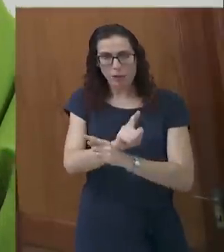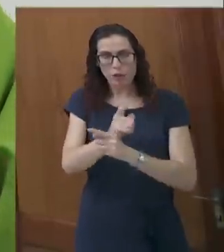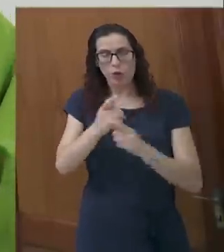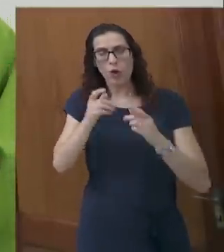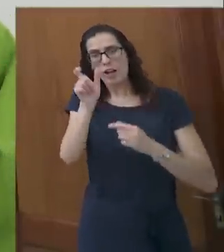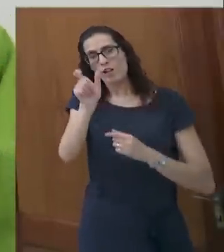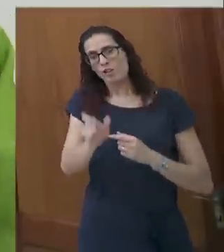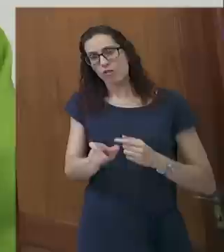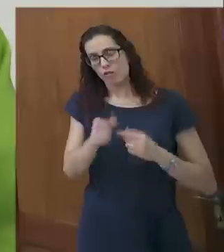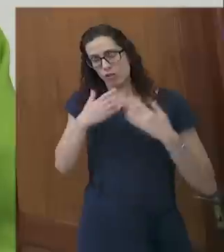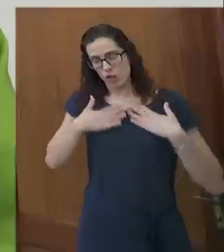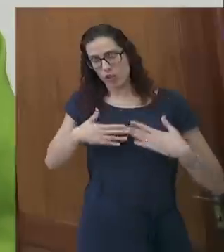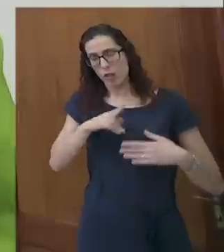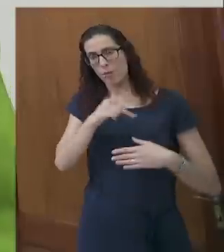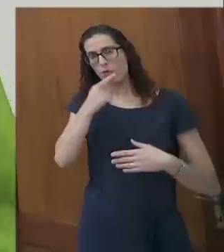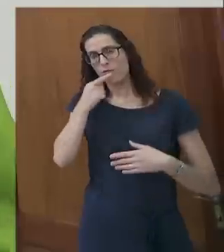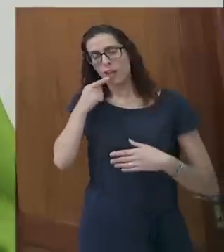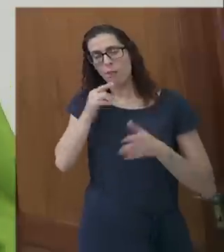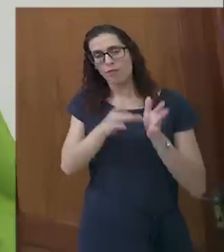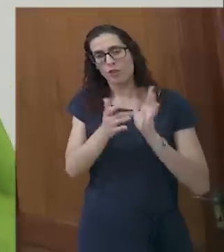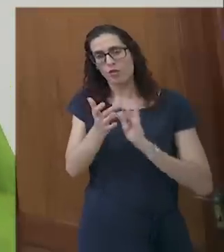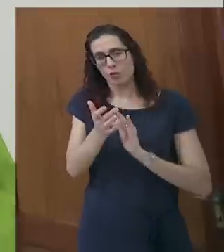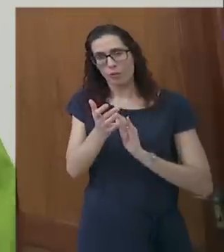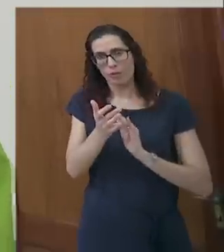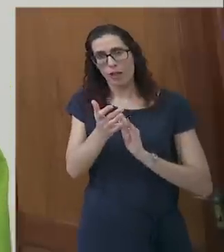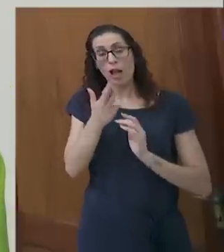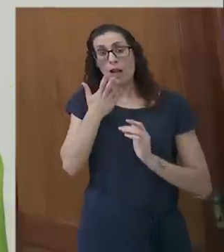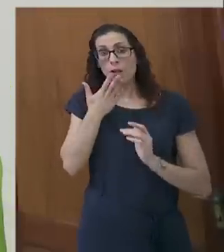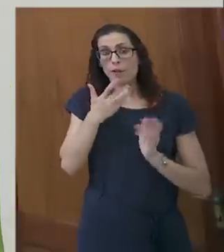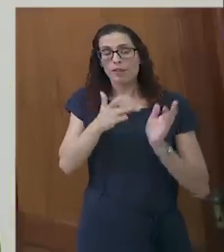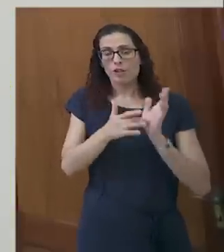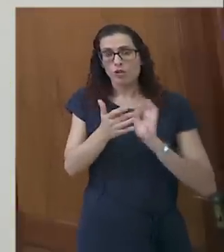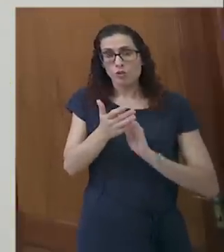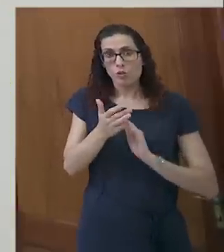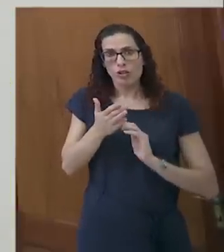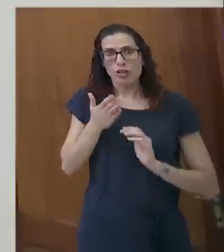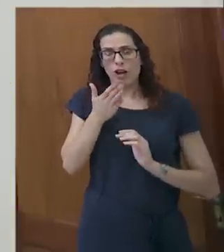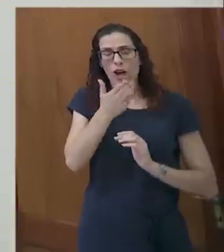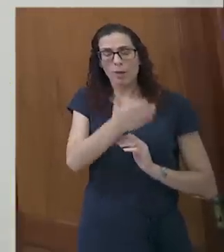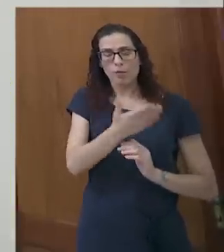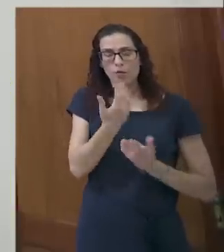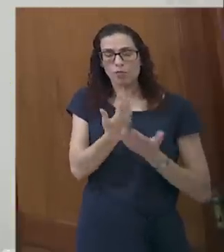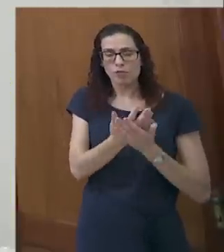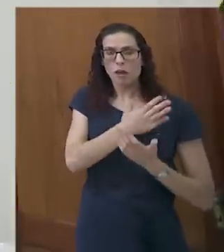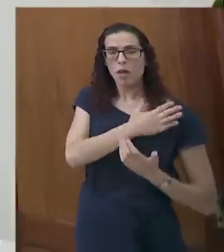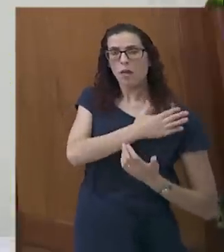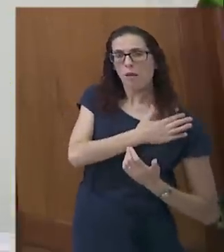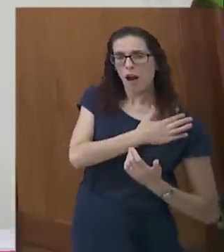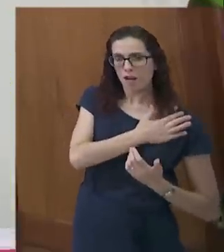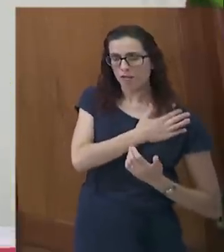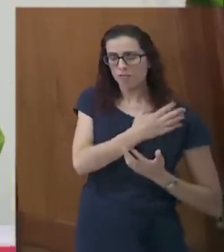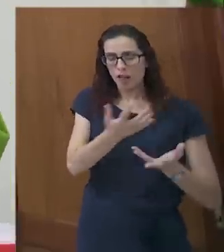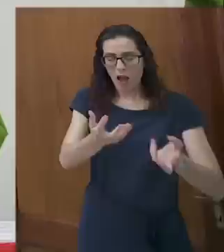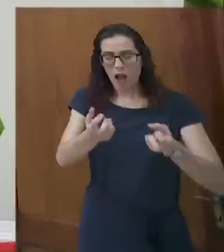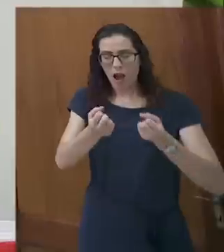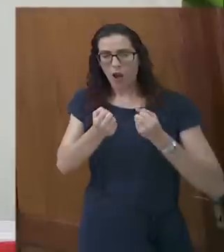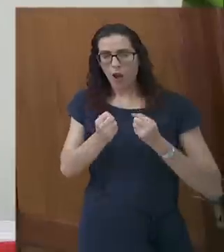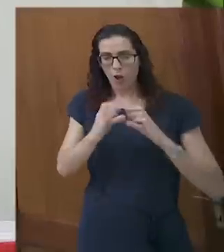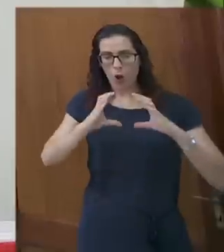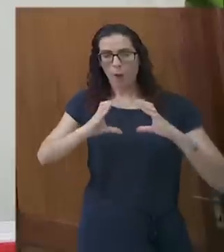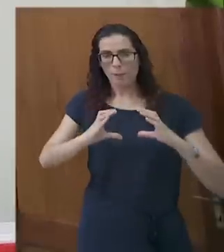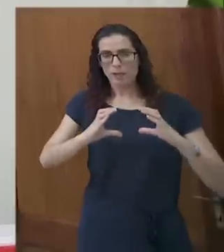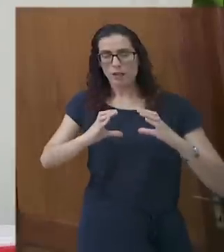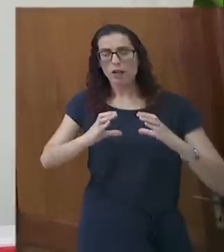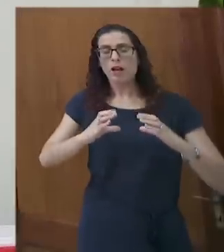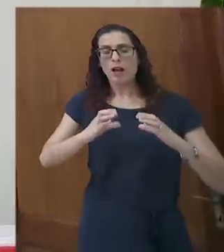d-demm ta' Sidna Ġesu Kristu. Li meta kien sinata biex mir-rajħ ibati bħal ħobs rat il-ħajr